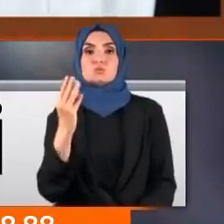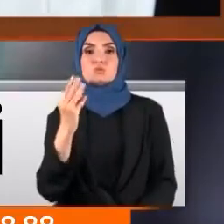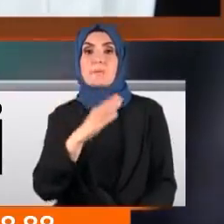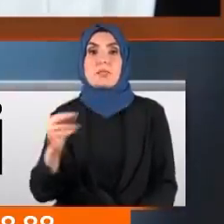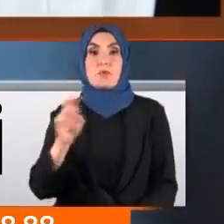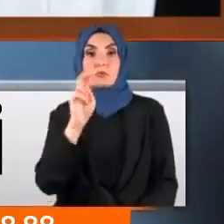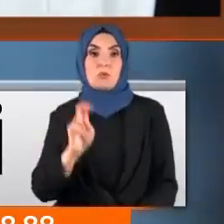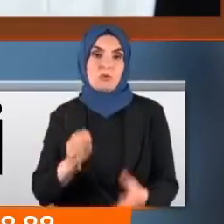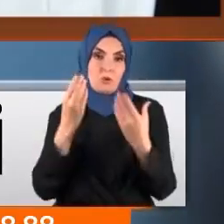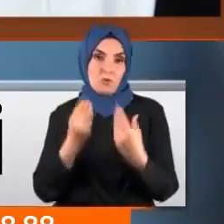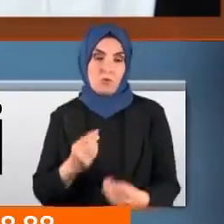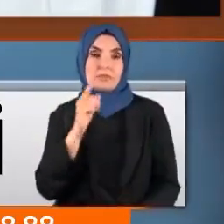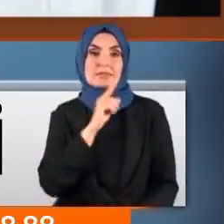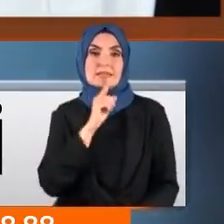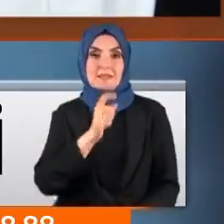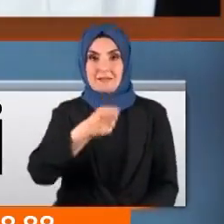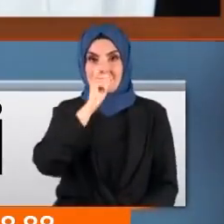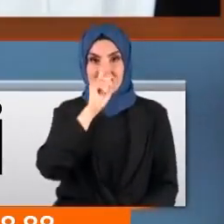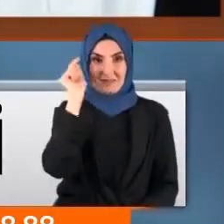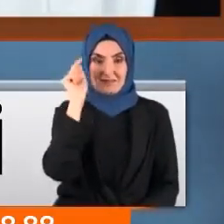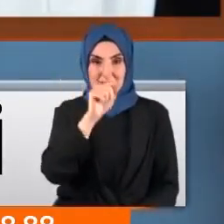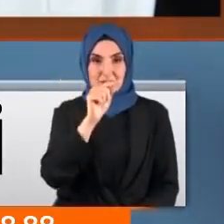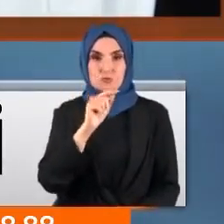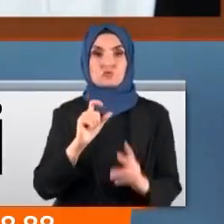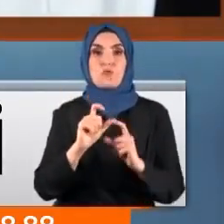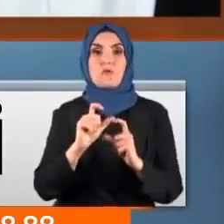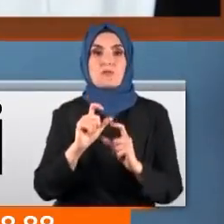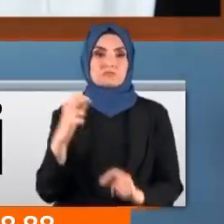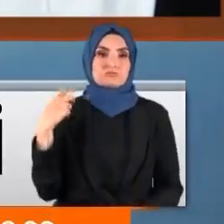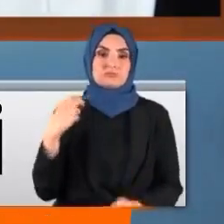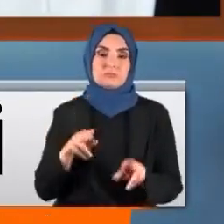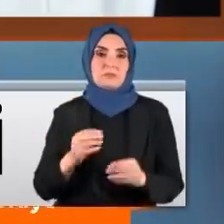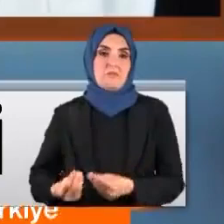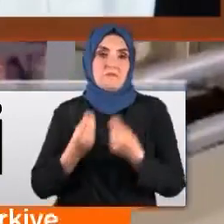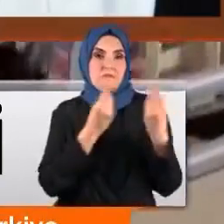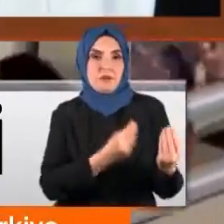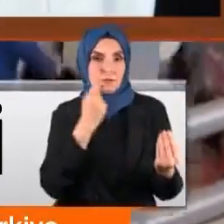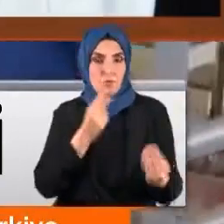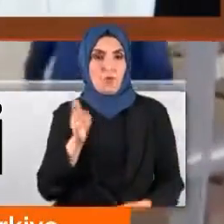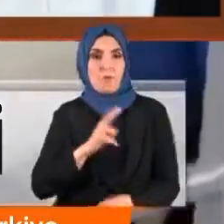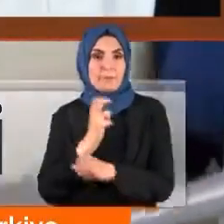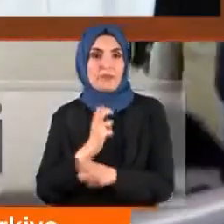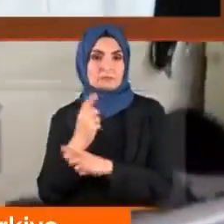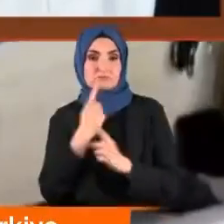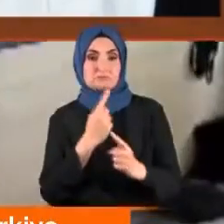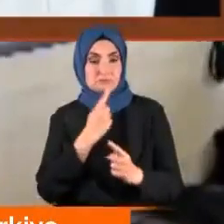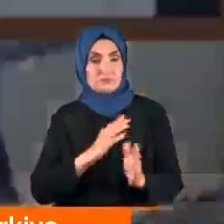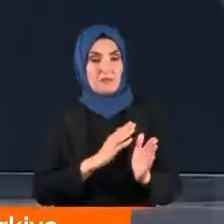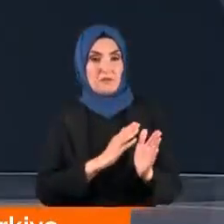Kraliçesi tarafından şövalye unvanı verilen Rushdie uzun süredir ölüm tehditleri almaya devam ediyordu.